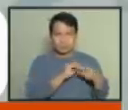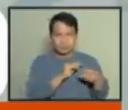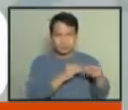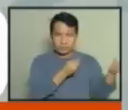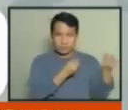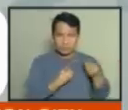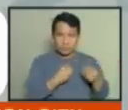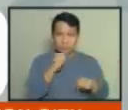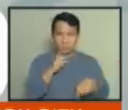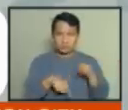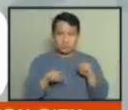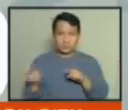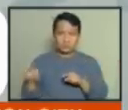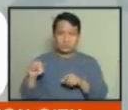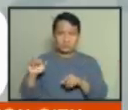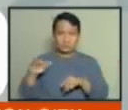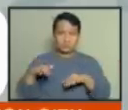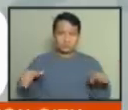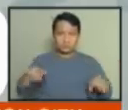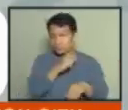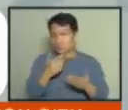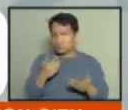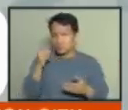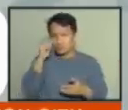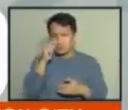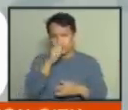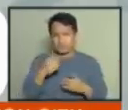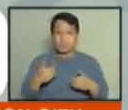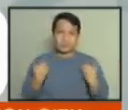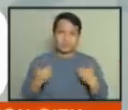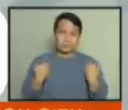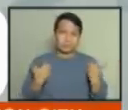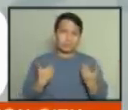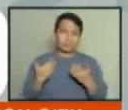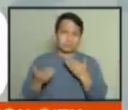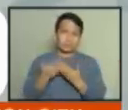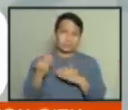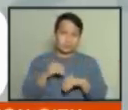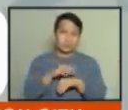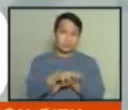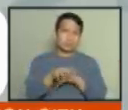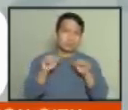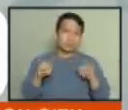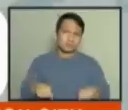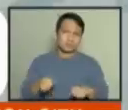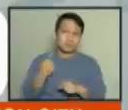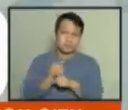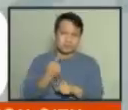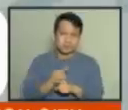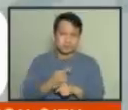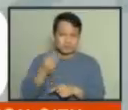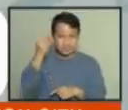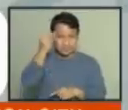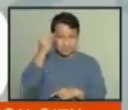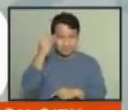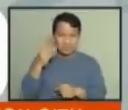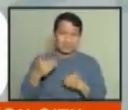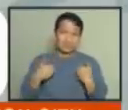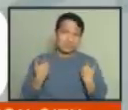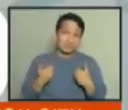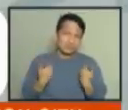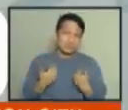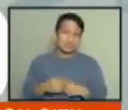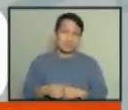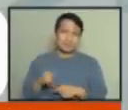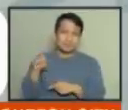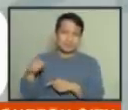narinig ko, hindi po talaga doon sa mga bata. Kasi itong mga bata, mga minor to, madaling ma-influential, madaling ma-corrupt yung kanilang mga isipan, di ba? Tama po, tama